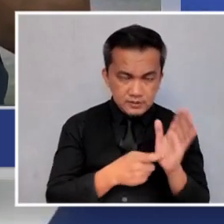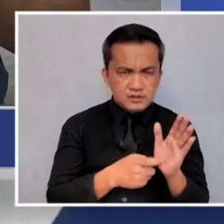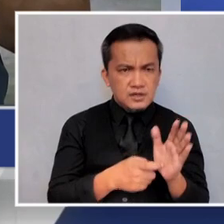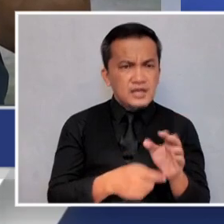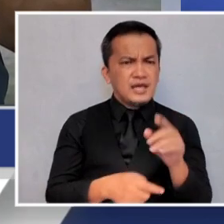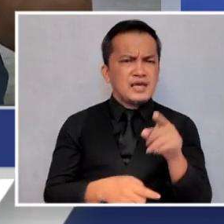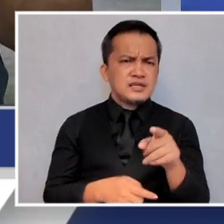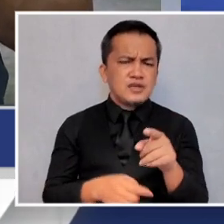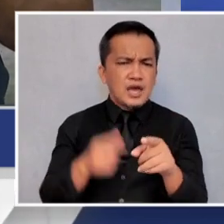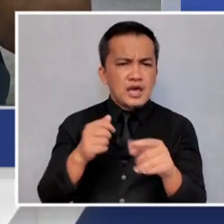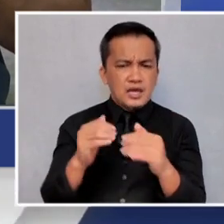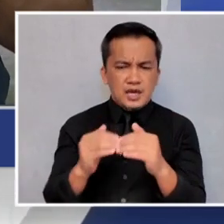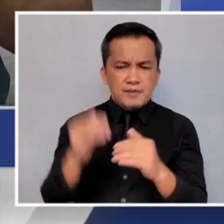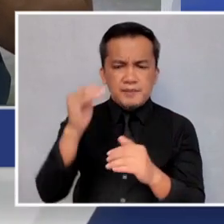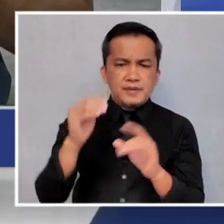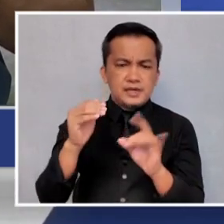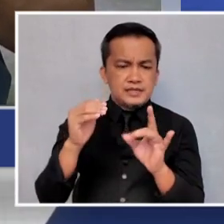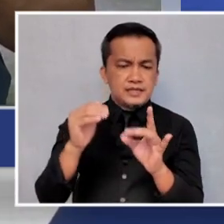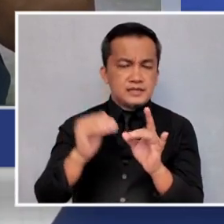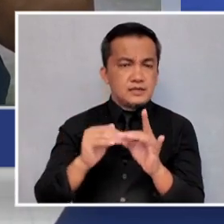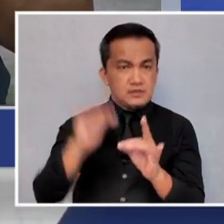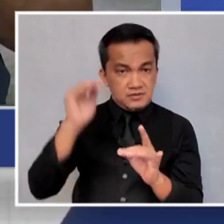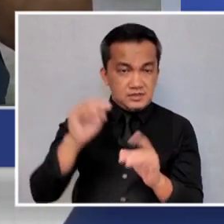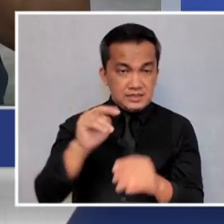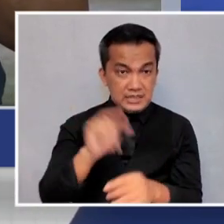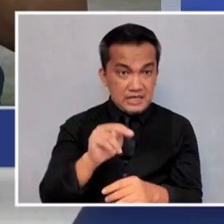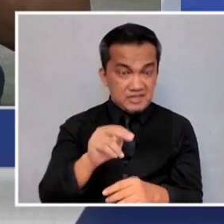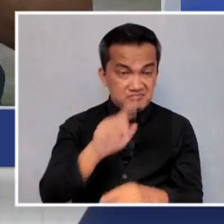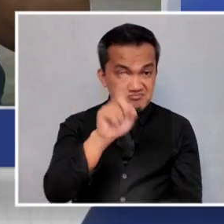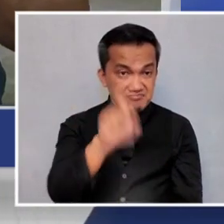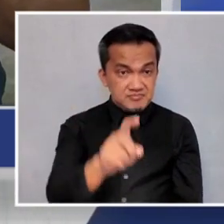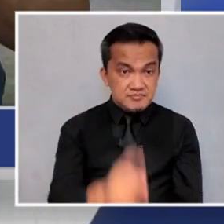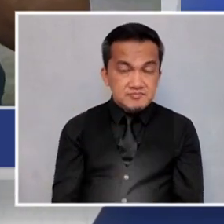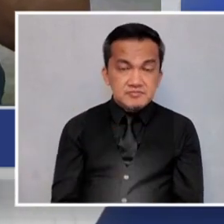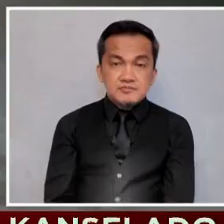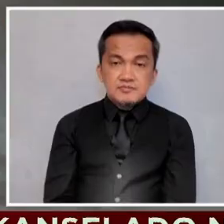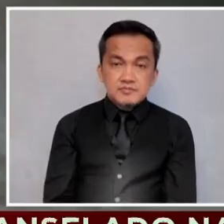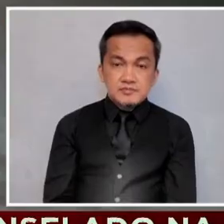ay above 18, kailangan pa ba?